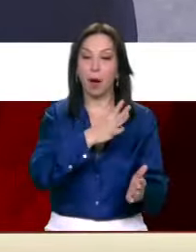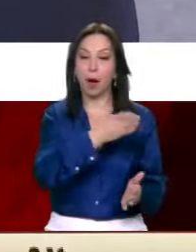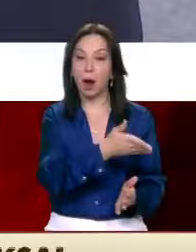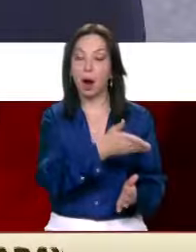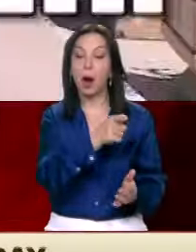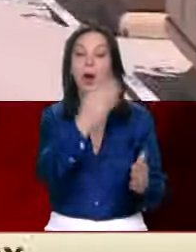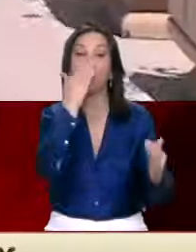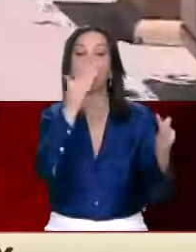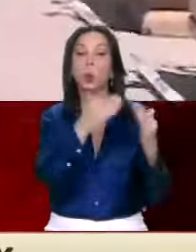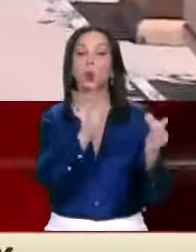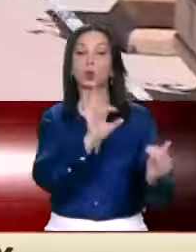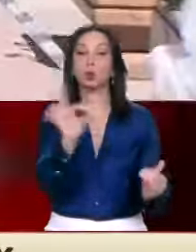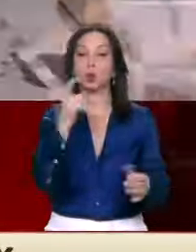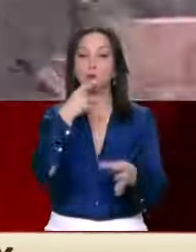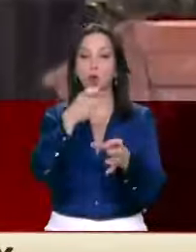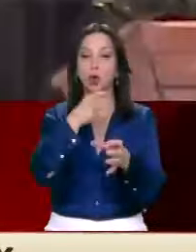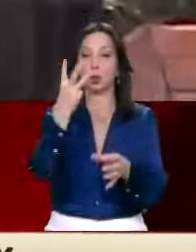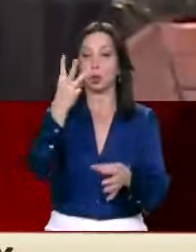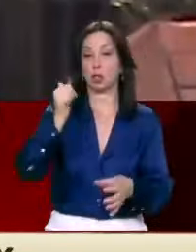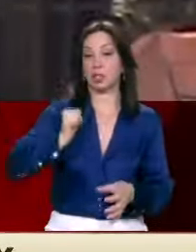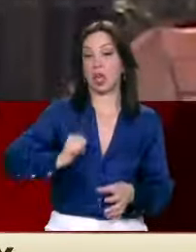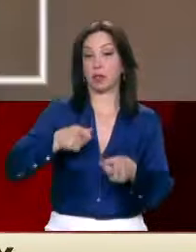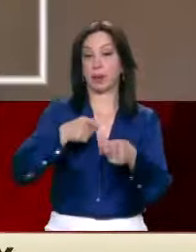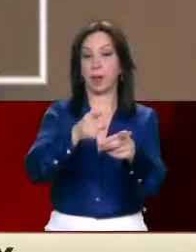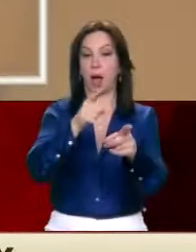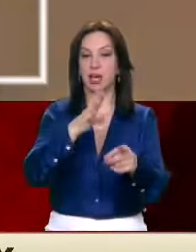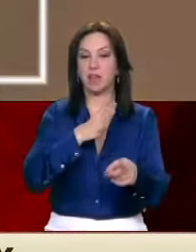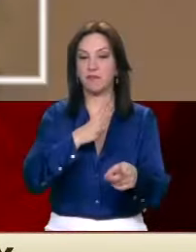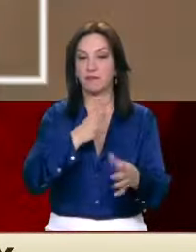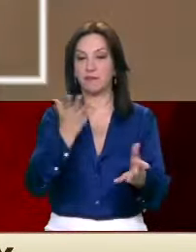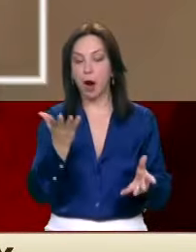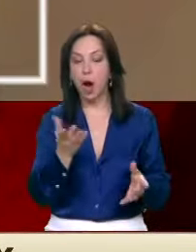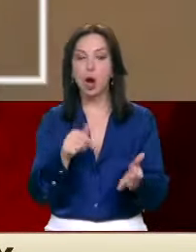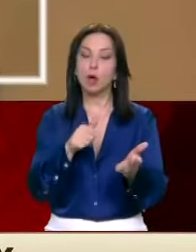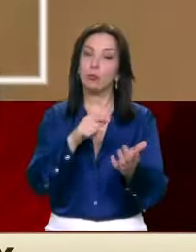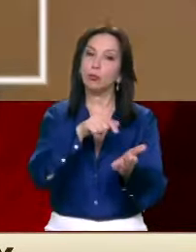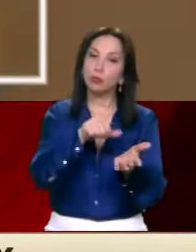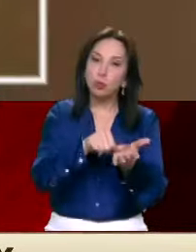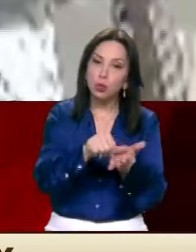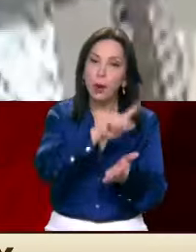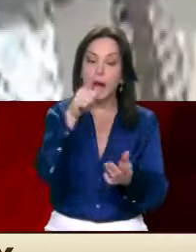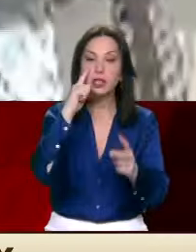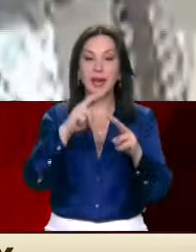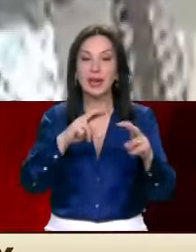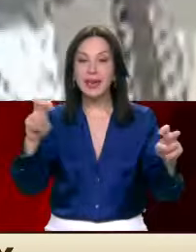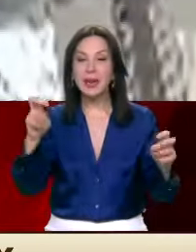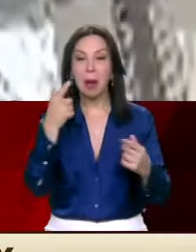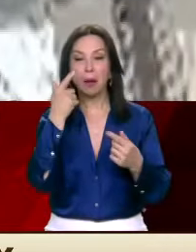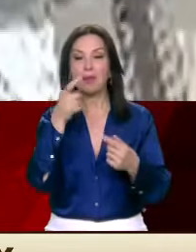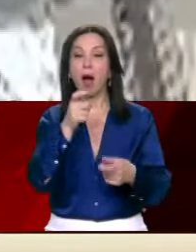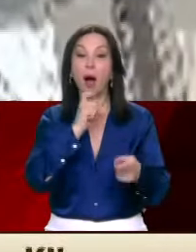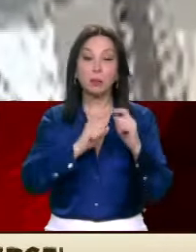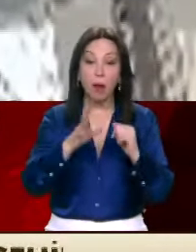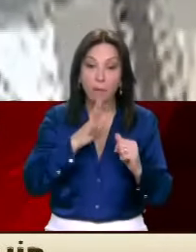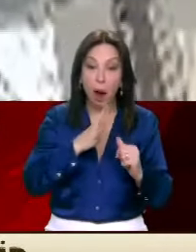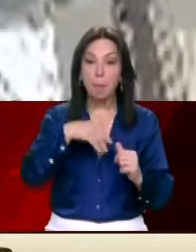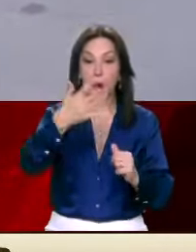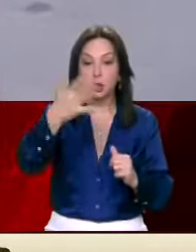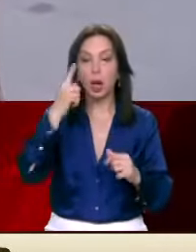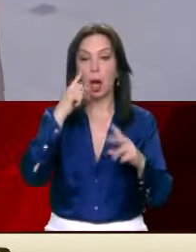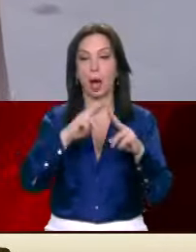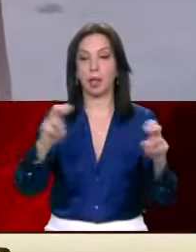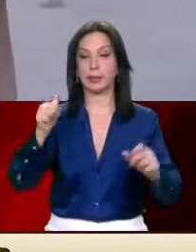standartlara uyulmamış. Soruşturmayı 3 savcı yürütüyor. Her türlü ihtimal değerlendiriliyor. İhmali olan başkaları da var mı